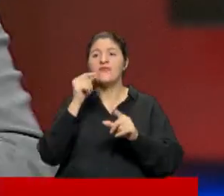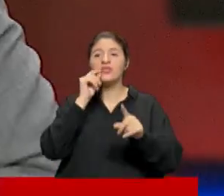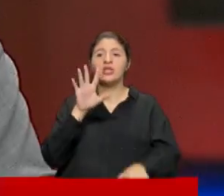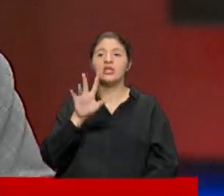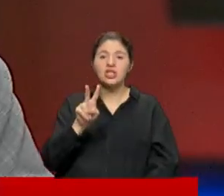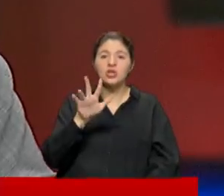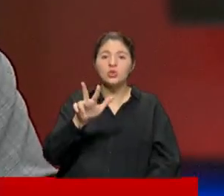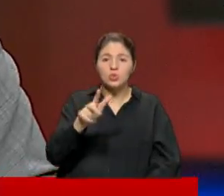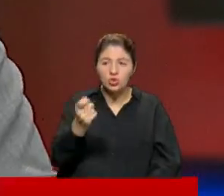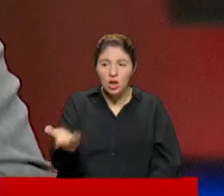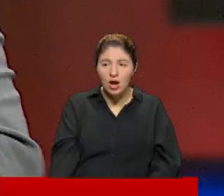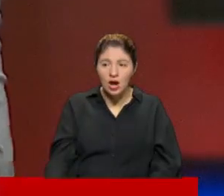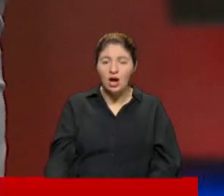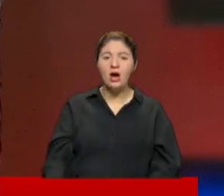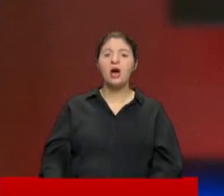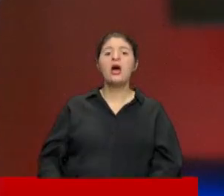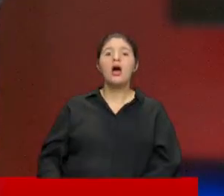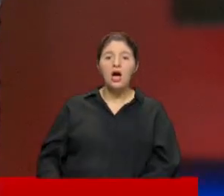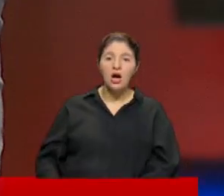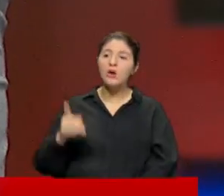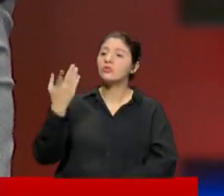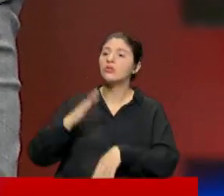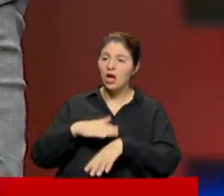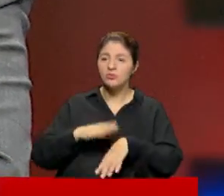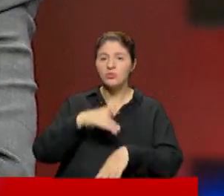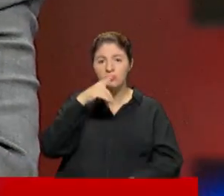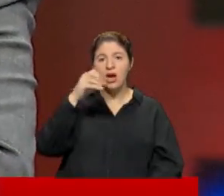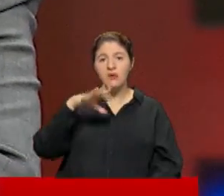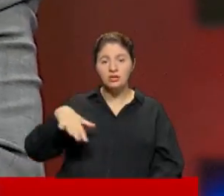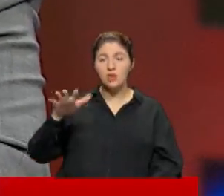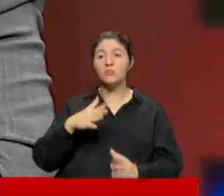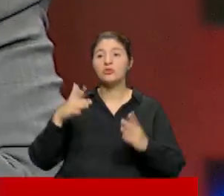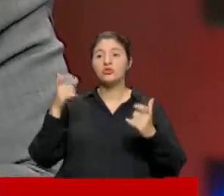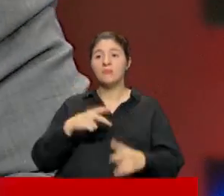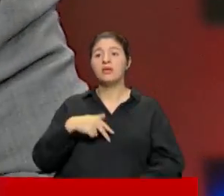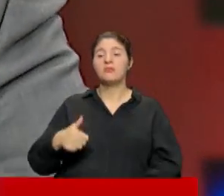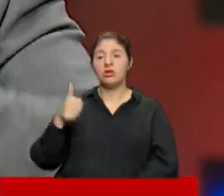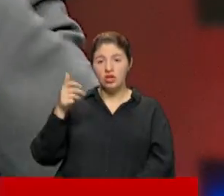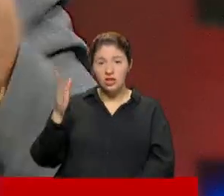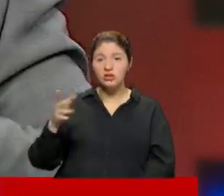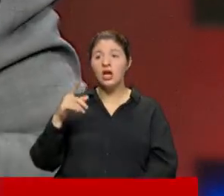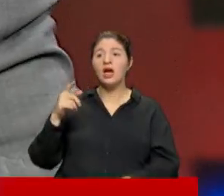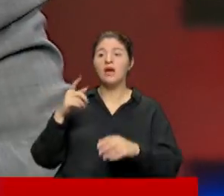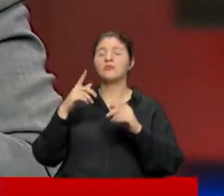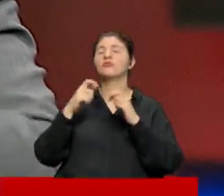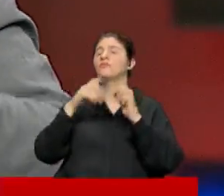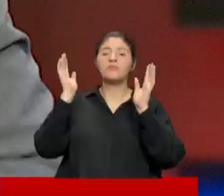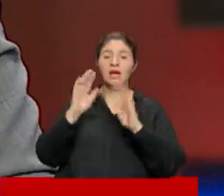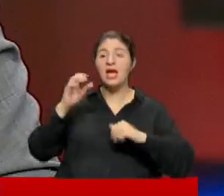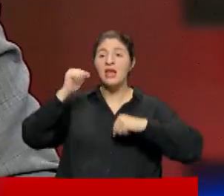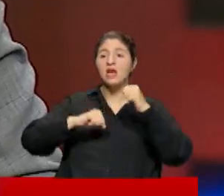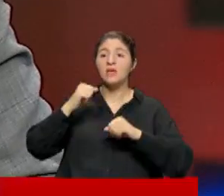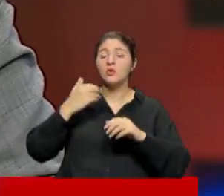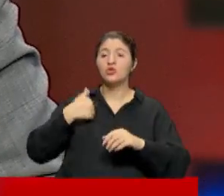4243 lira Şimdi bunlar ne yapıyor biliyor musun AKP'liler Büyükşehir Belediye Başkanı da rüt şey pardon rekabet